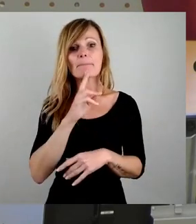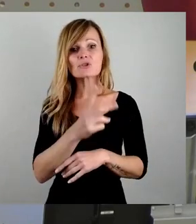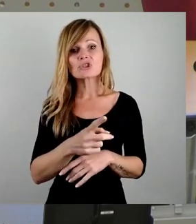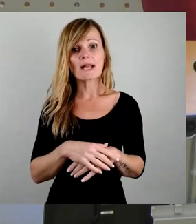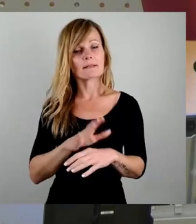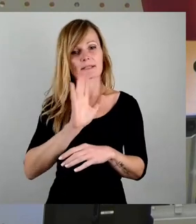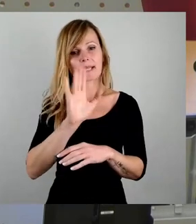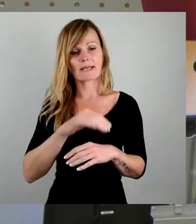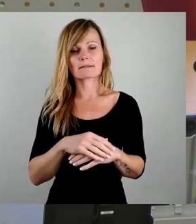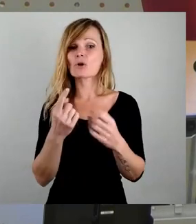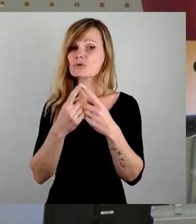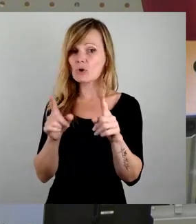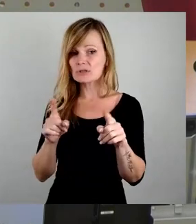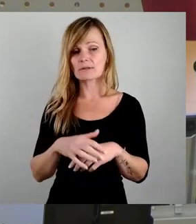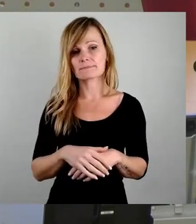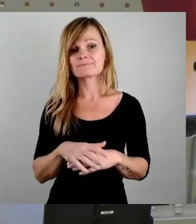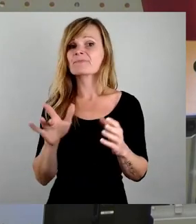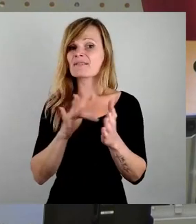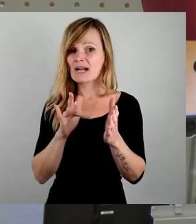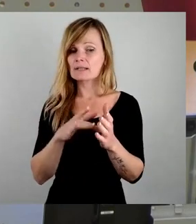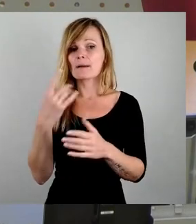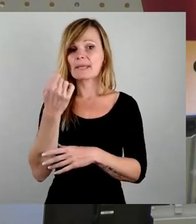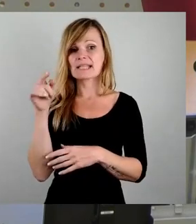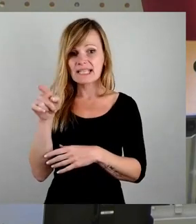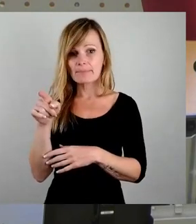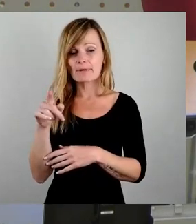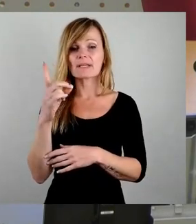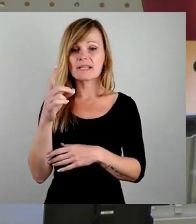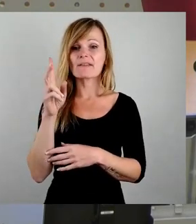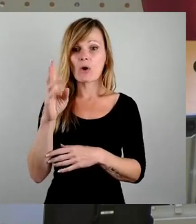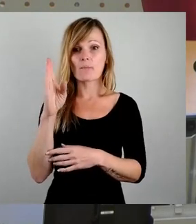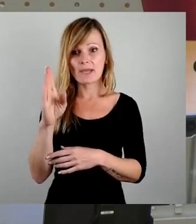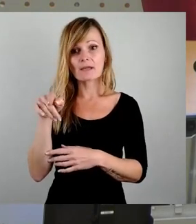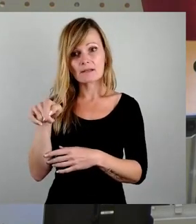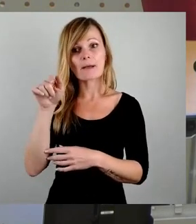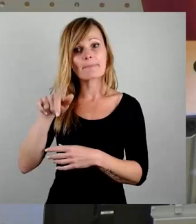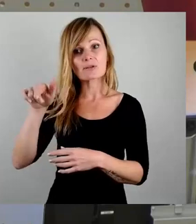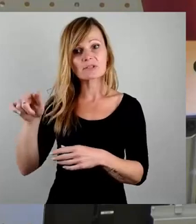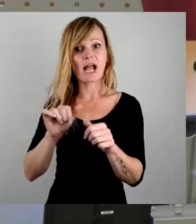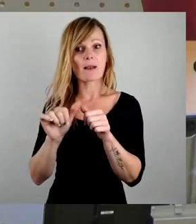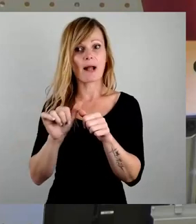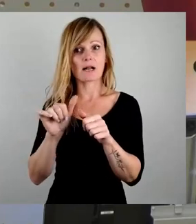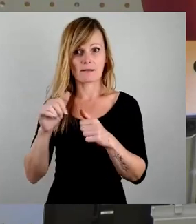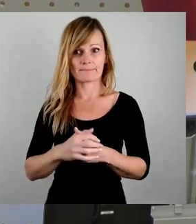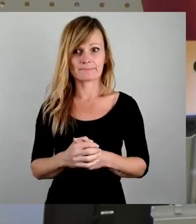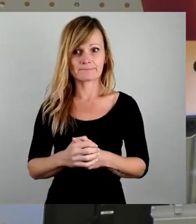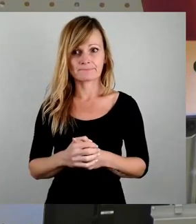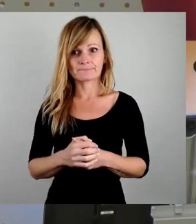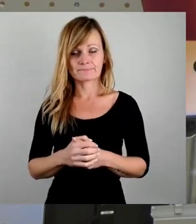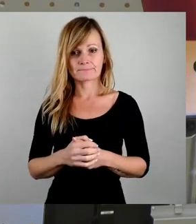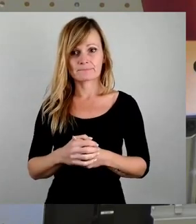weil schlicht in den Betrieben, auch in der DVB, es Personal fehlt, um dieses zu